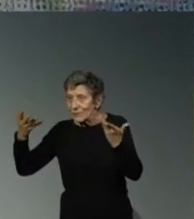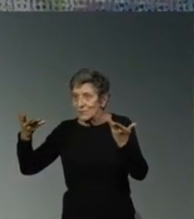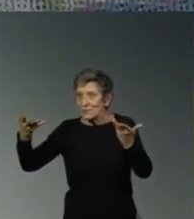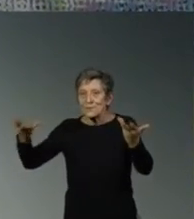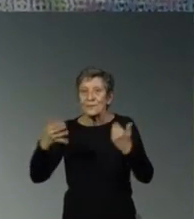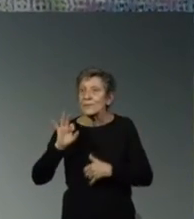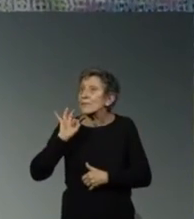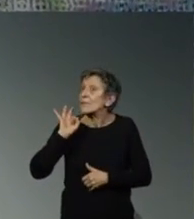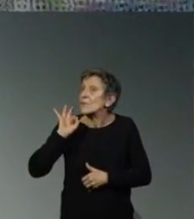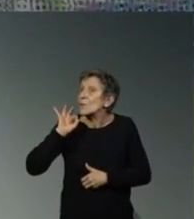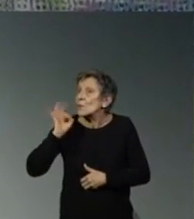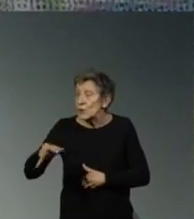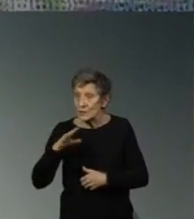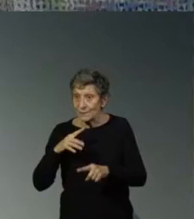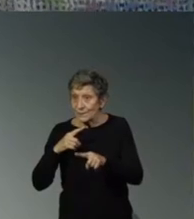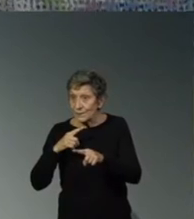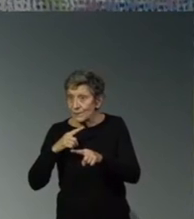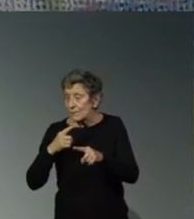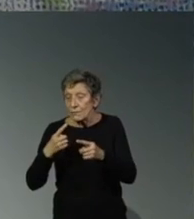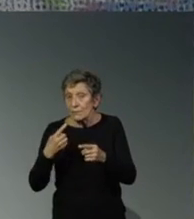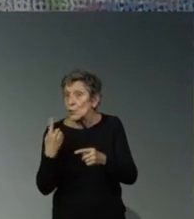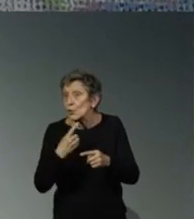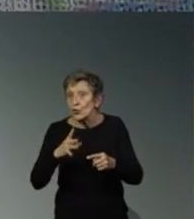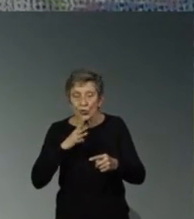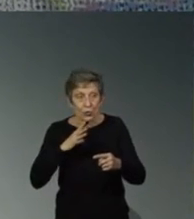il y a du létal et du vital dans toute chose.